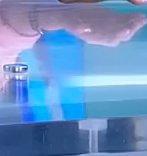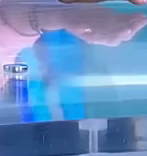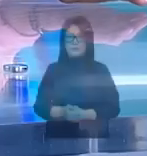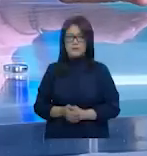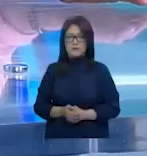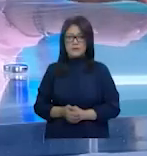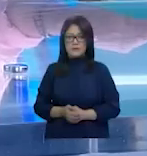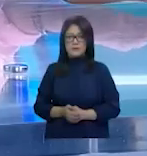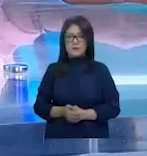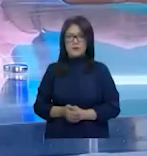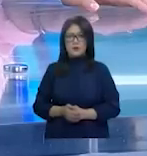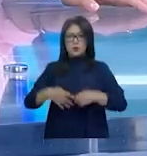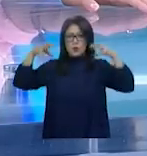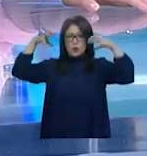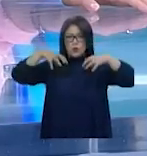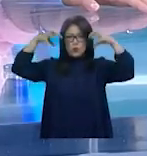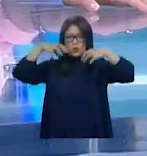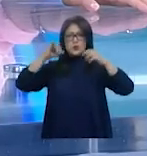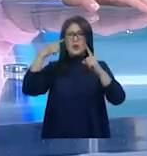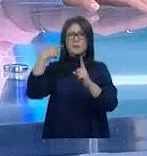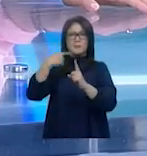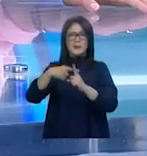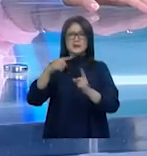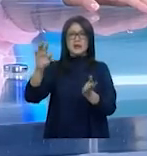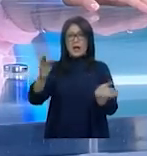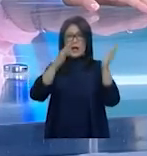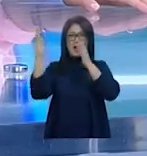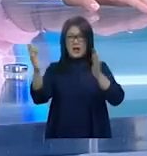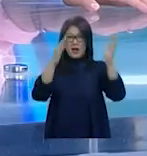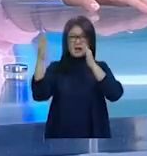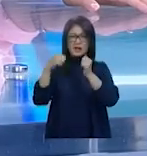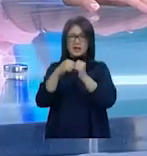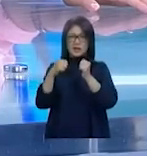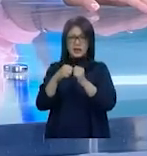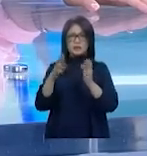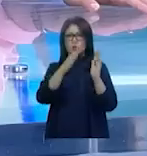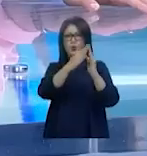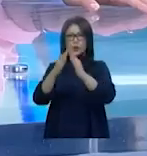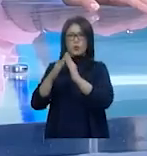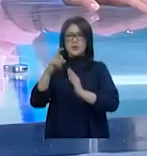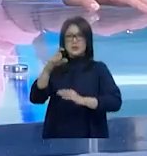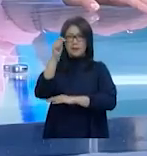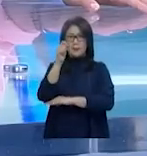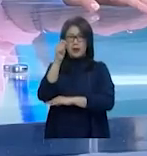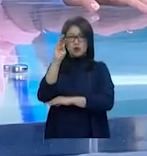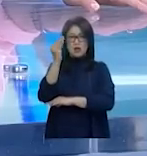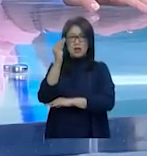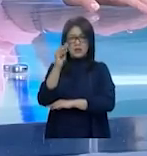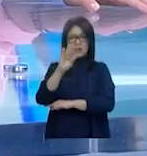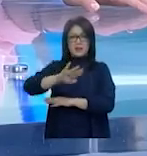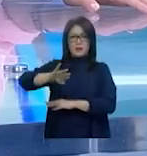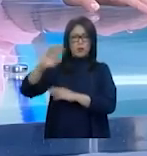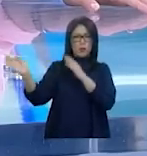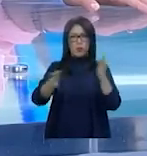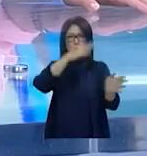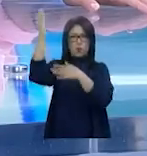Kita mulai informasi pertama, pemirsa. Diguyur hujan disertai angin kencang, sejumlah rumah di Cipayung, Jakarta Timur porak-poranda. Angin kencang juga